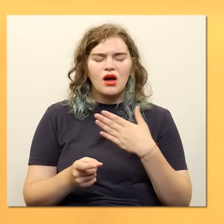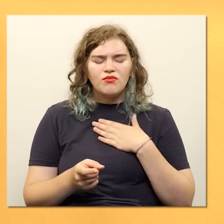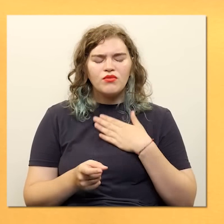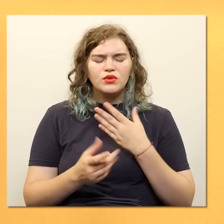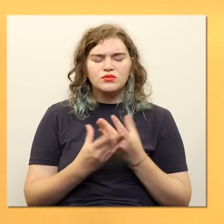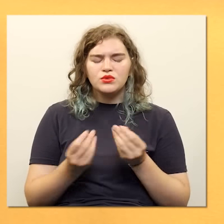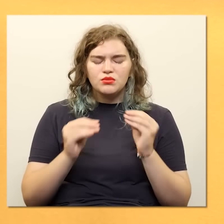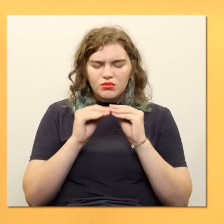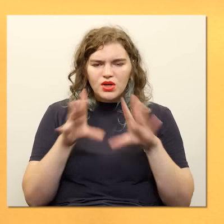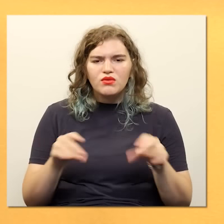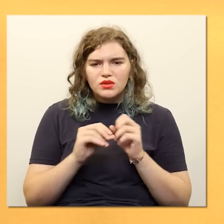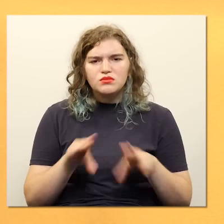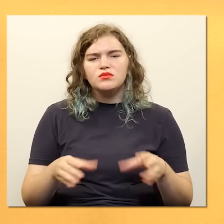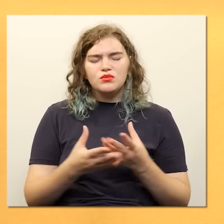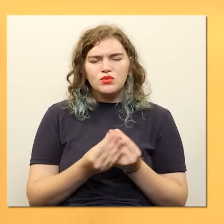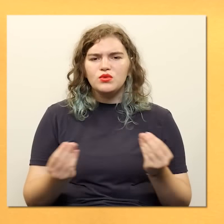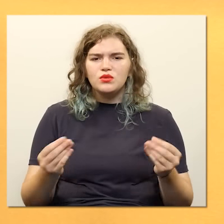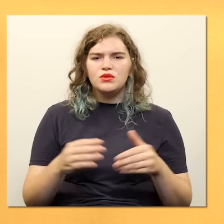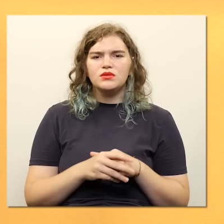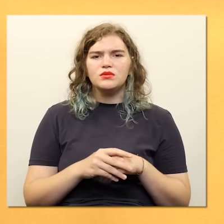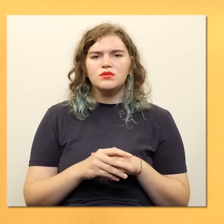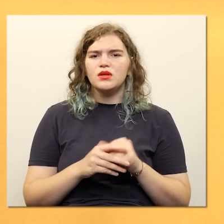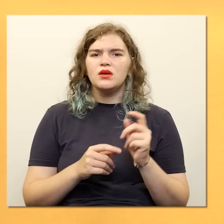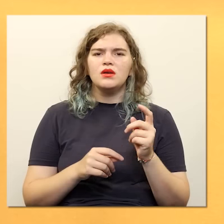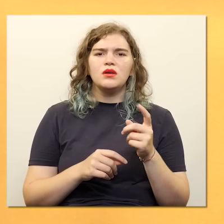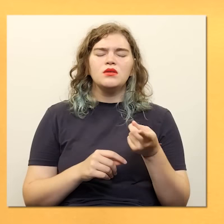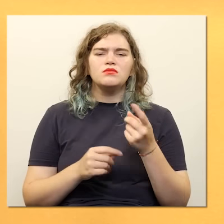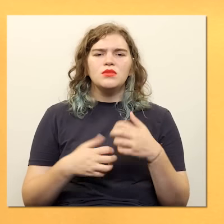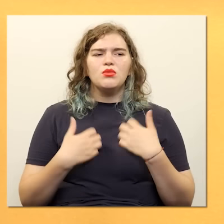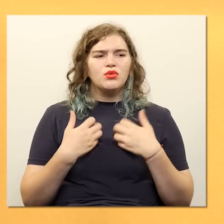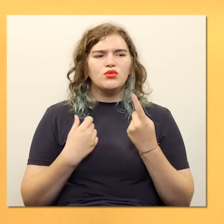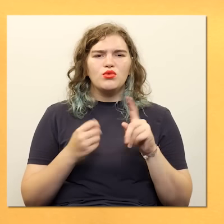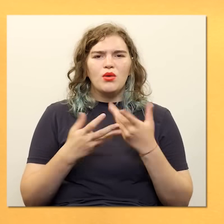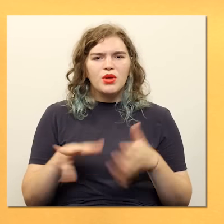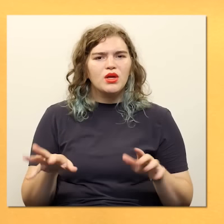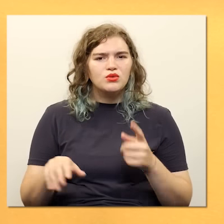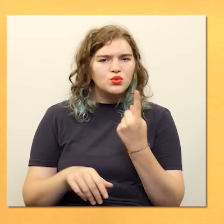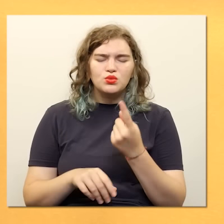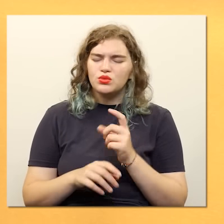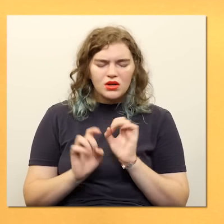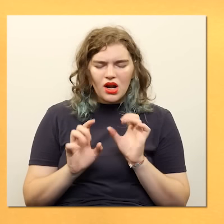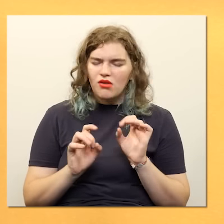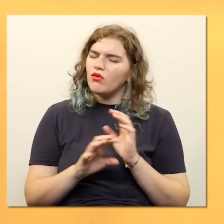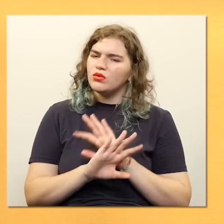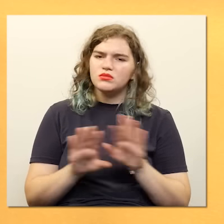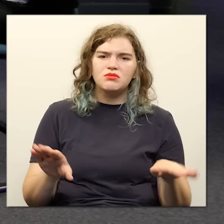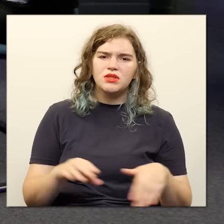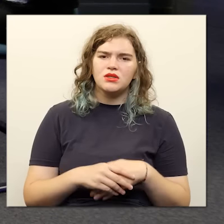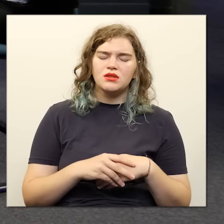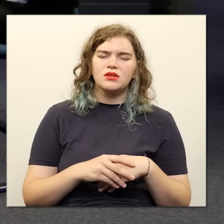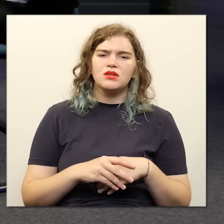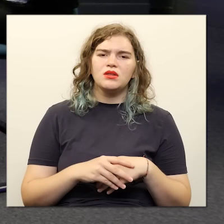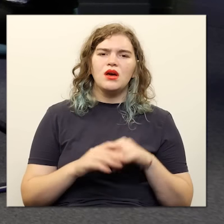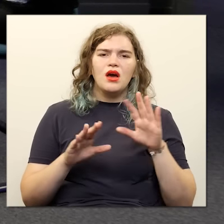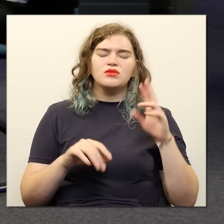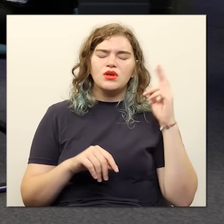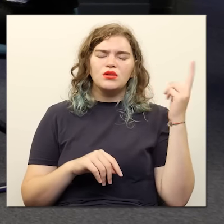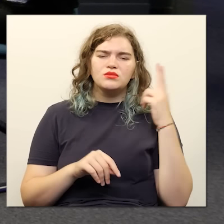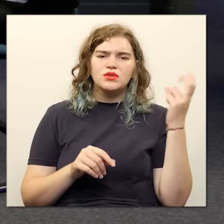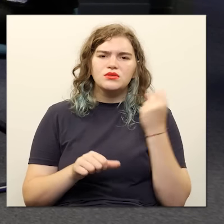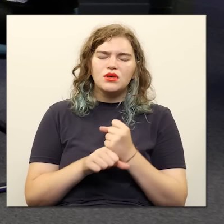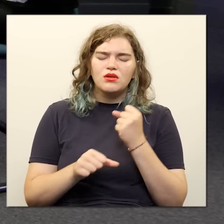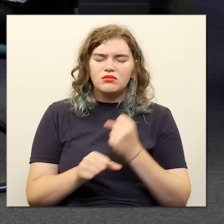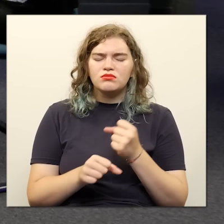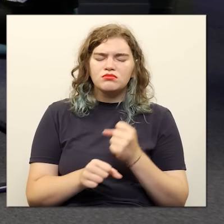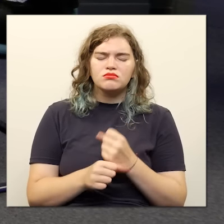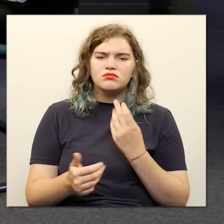am fost binecuvântați și mă bucur că n-am pierdut pe niciunul. Mm-hmm. N-am pierdut pe niciunul. Așa au lucrat